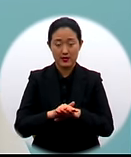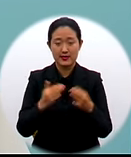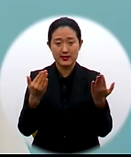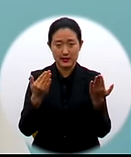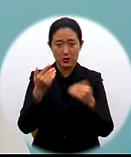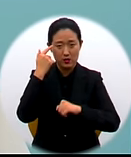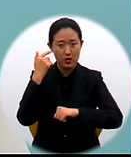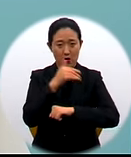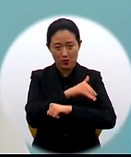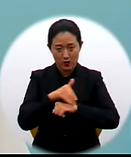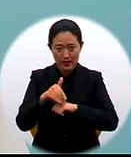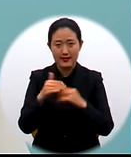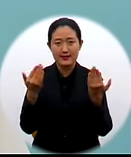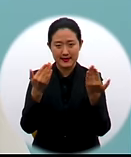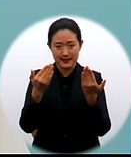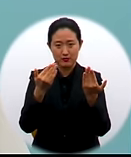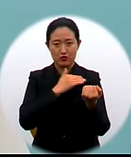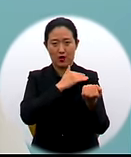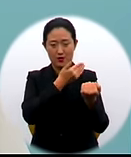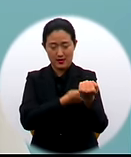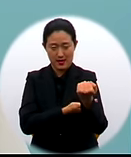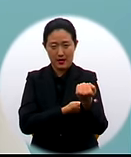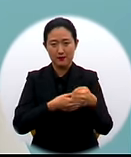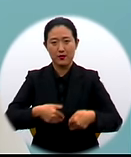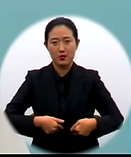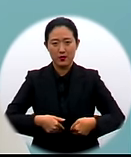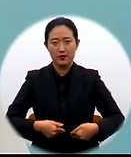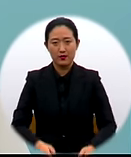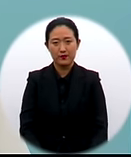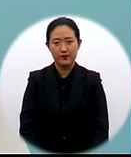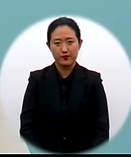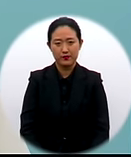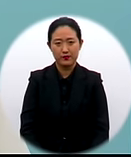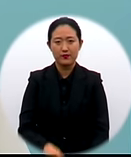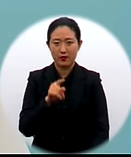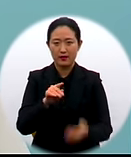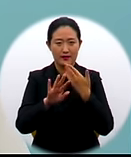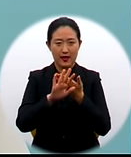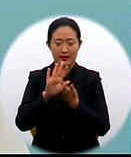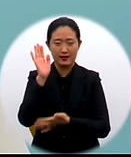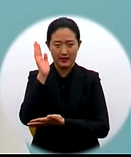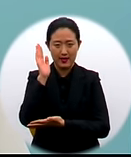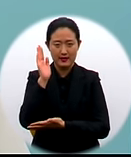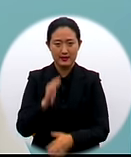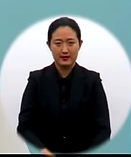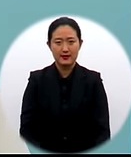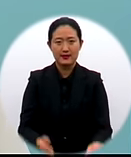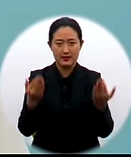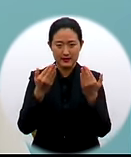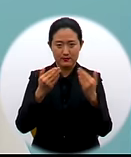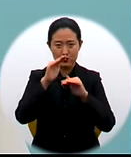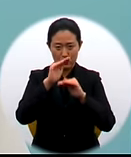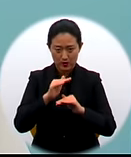직무 역량이 되어야 된다는 겁니다. 이건 굉장히 다른 이야기인데요. 직무가 정해줘야 직무 역량이 되지. 그렇지는